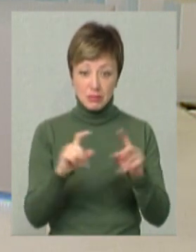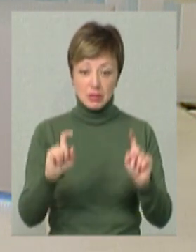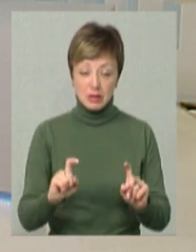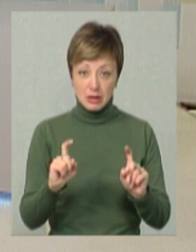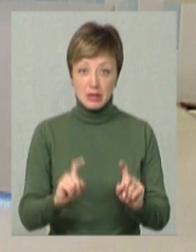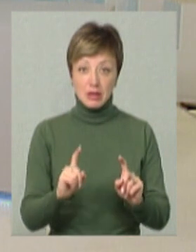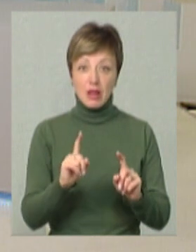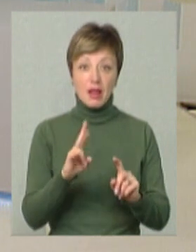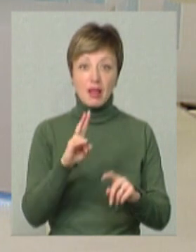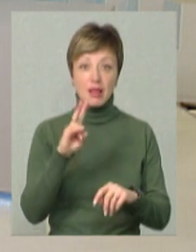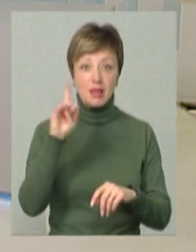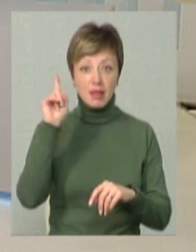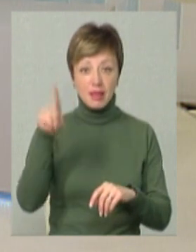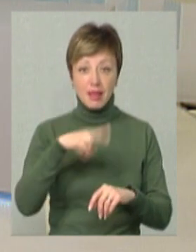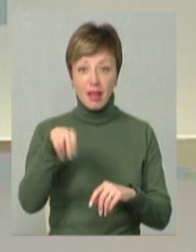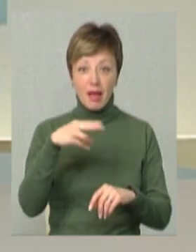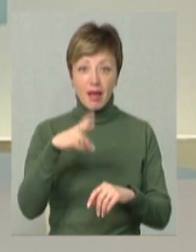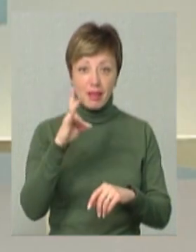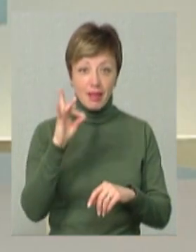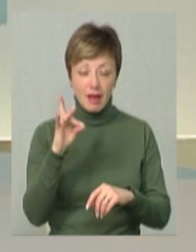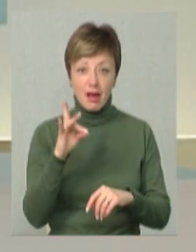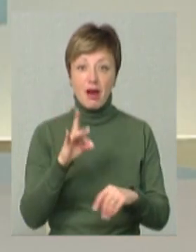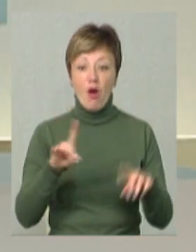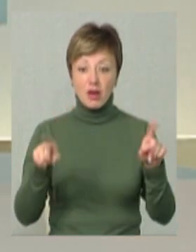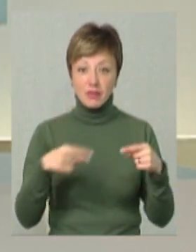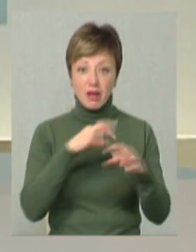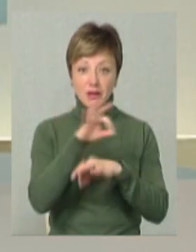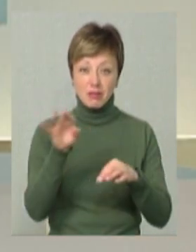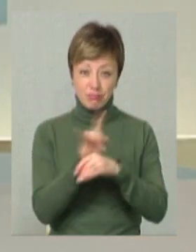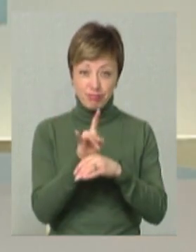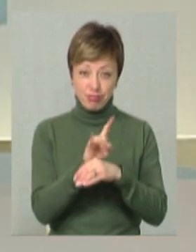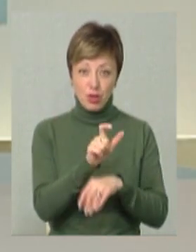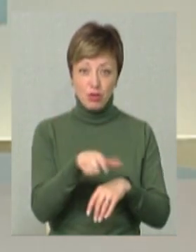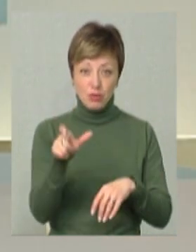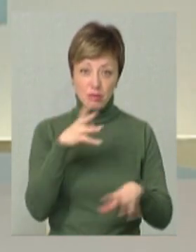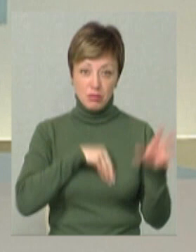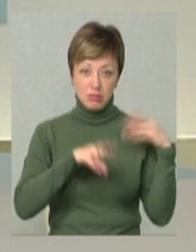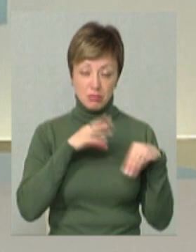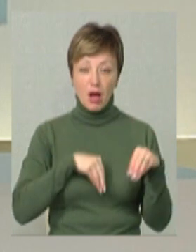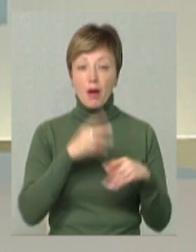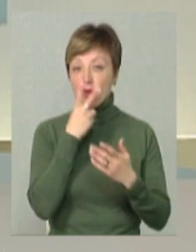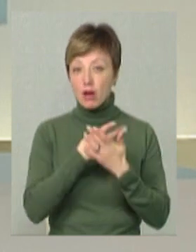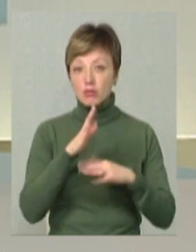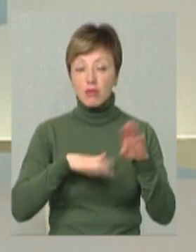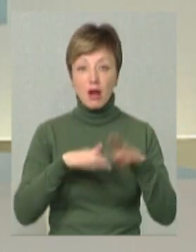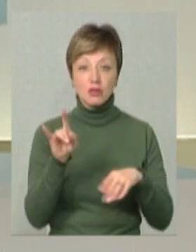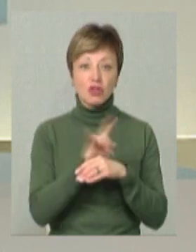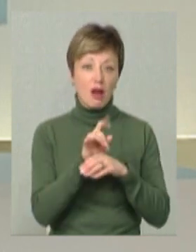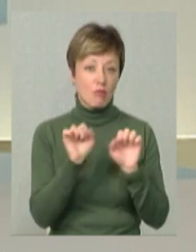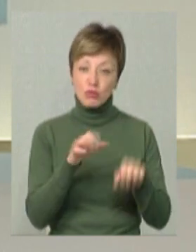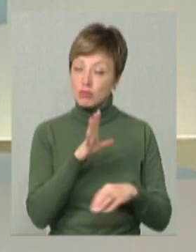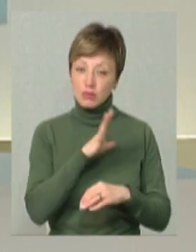на тимчасово непідконтрольній території, організували шахрайську схему і наживалися на людях. Тому, як показує практика, шахрай